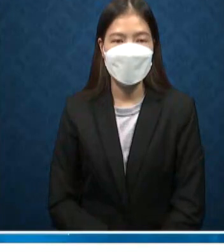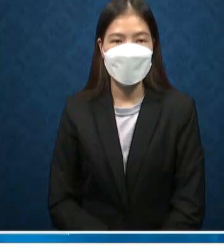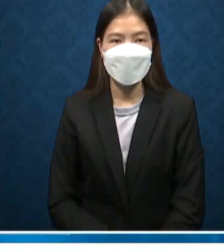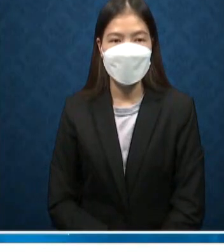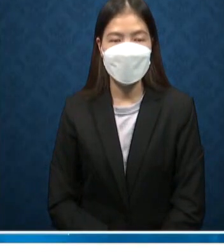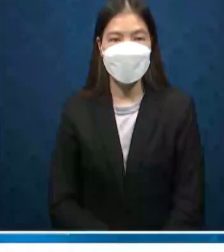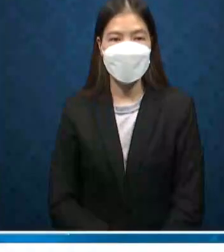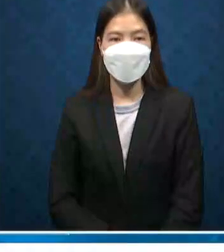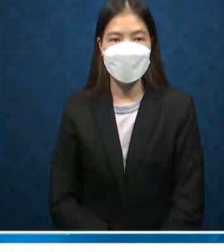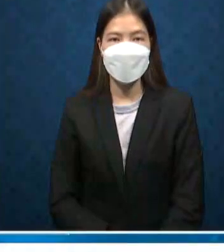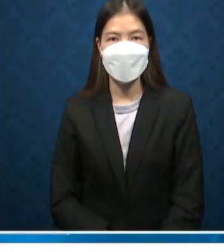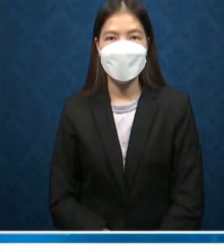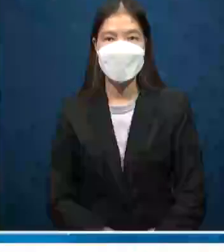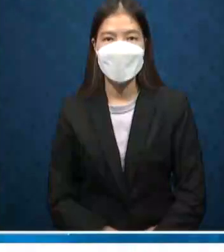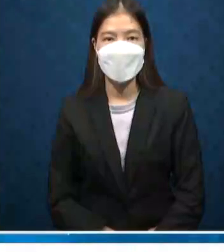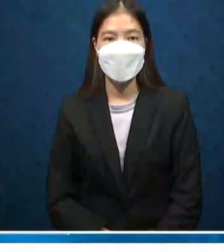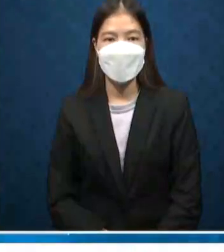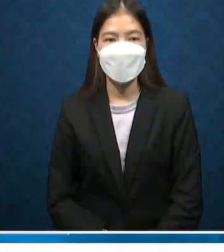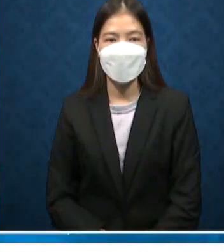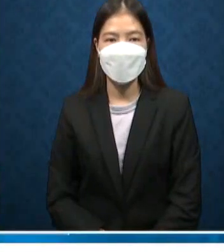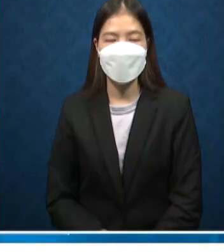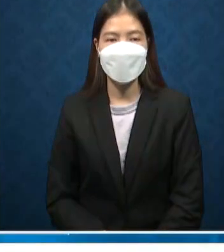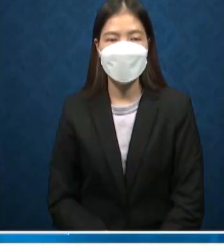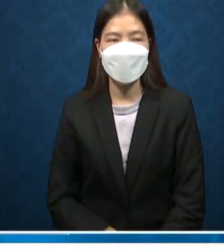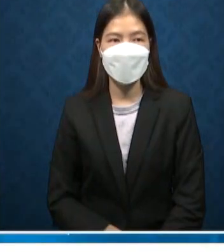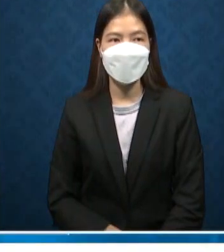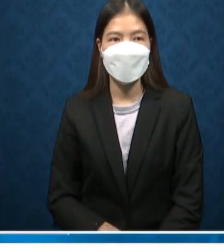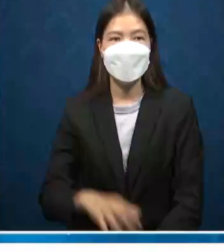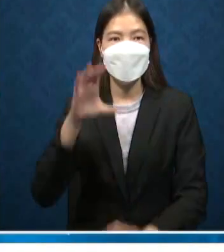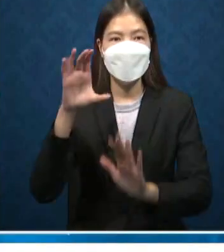ครับภาพฉายต่อไปครับ